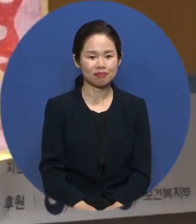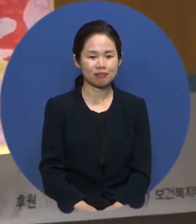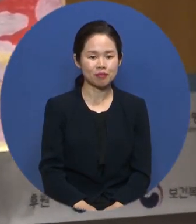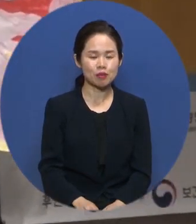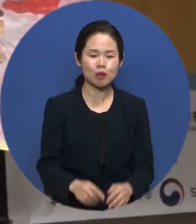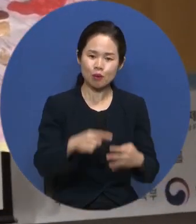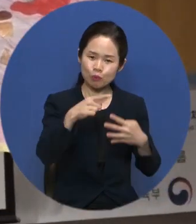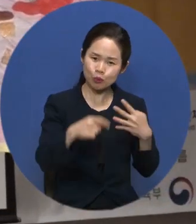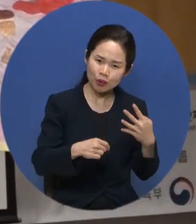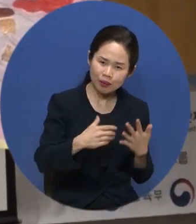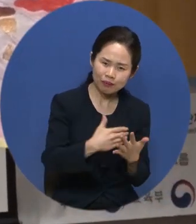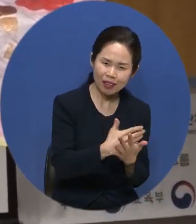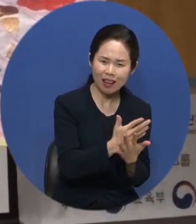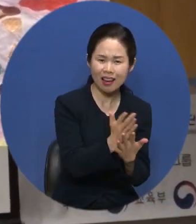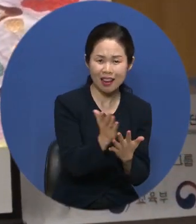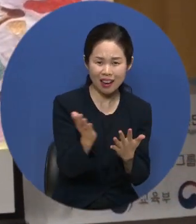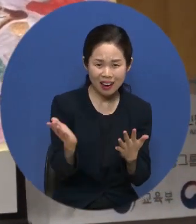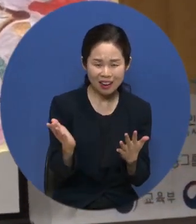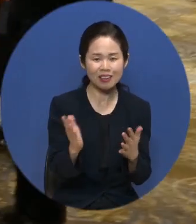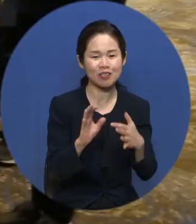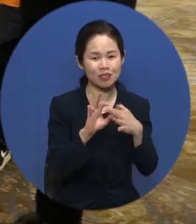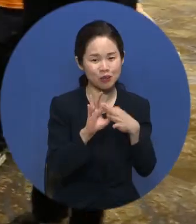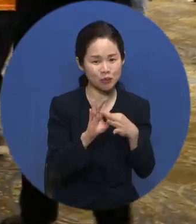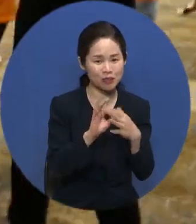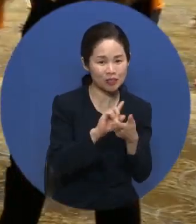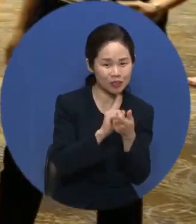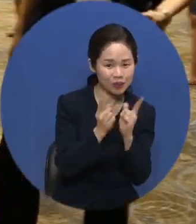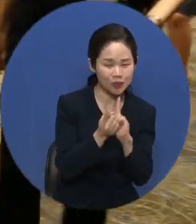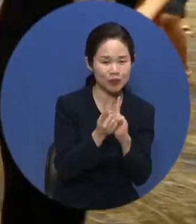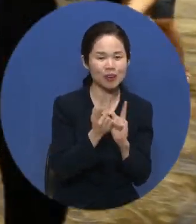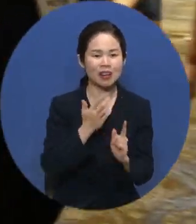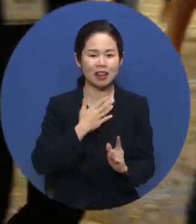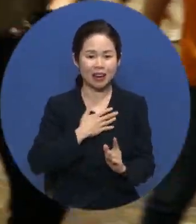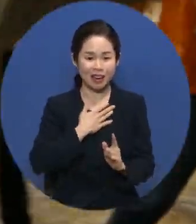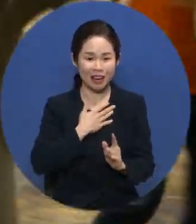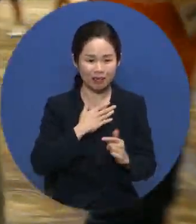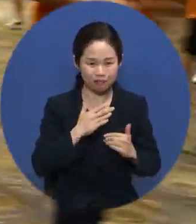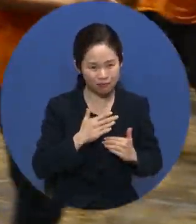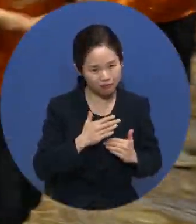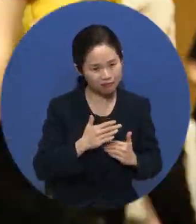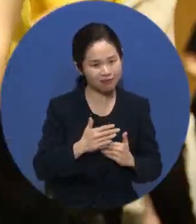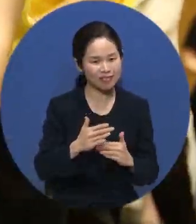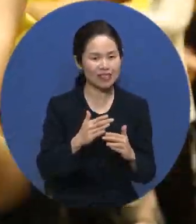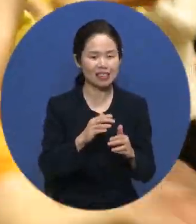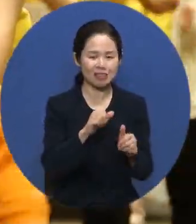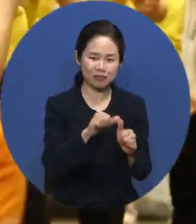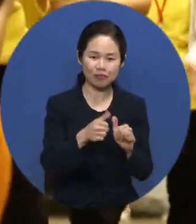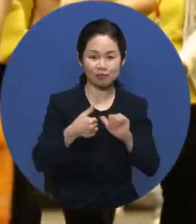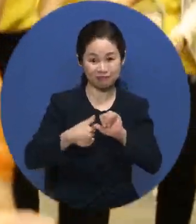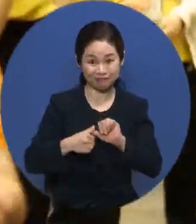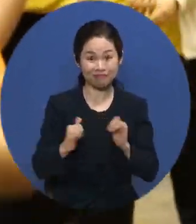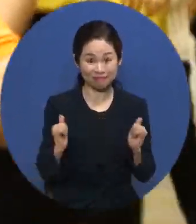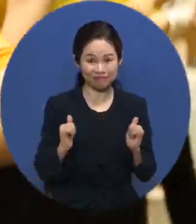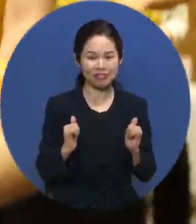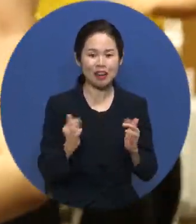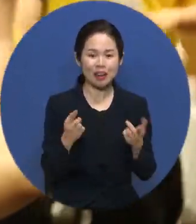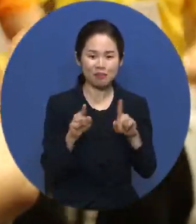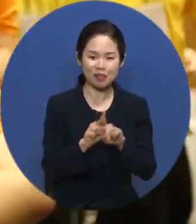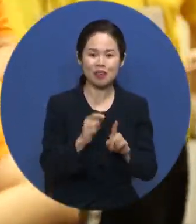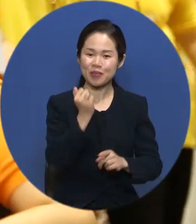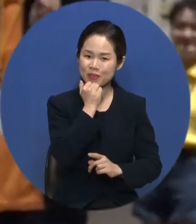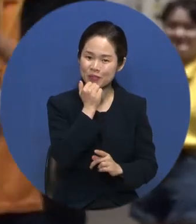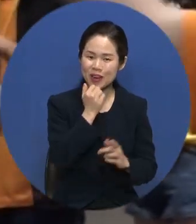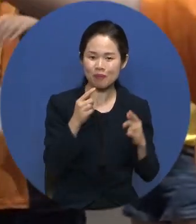다양한 프로그램을 통해 서로를 알아가는 시간을 가진 멘티와 멘토들. 함께 웃고 함께 머리를